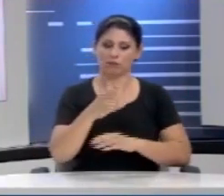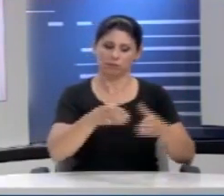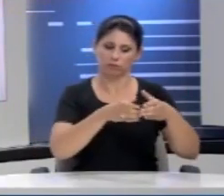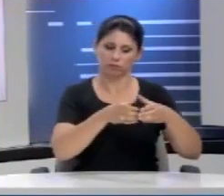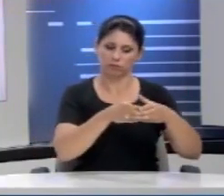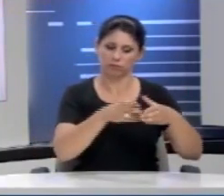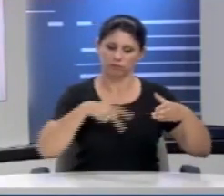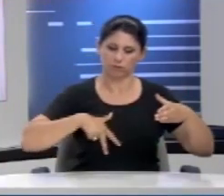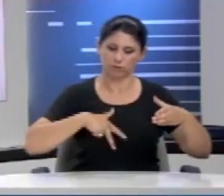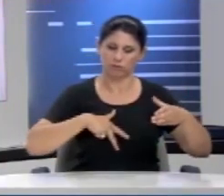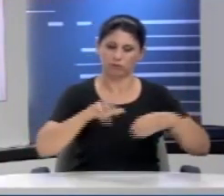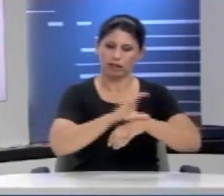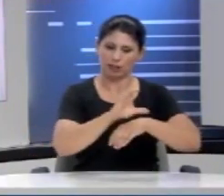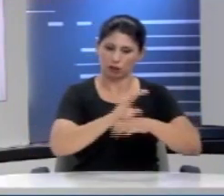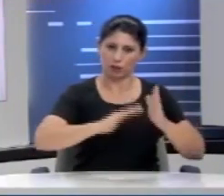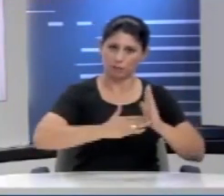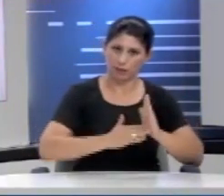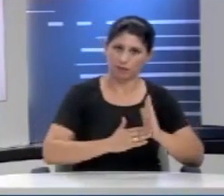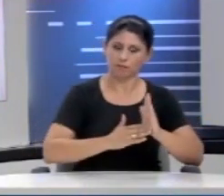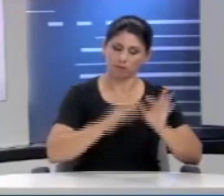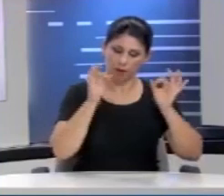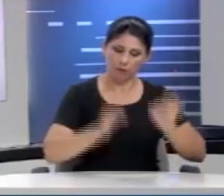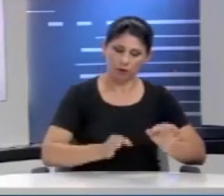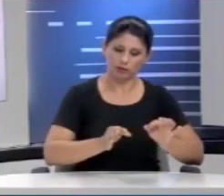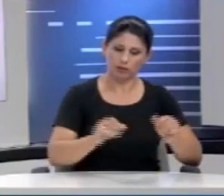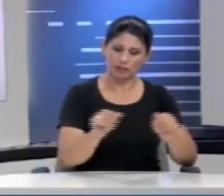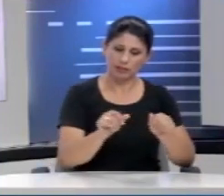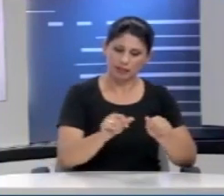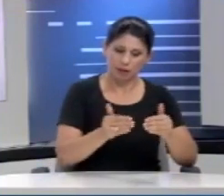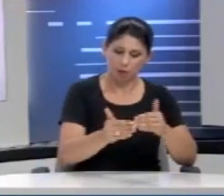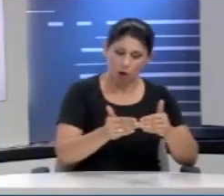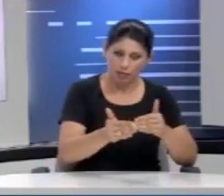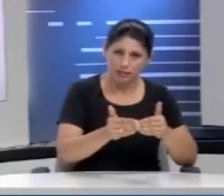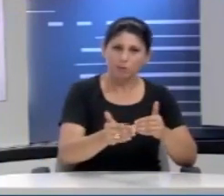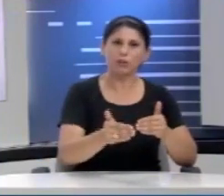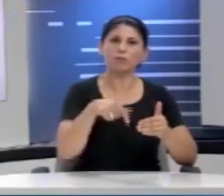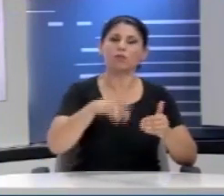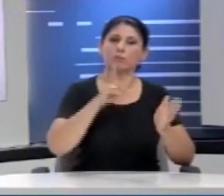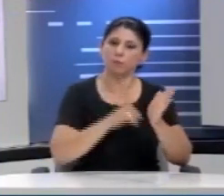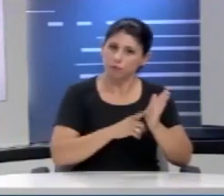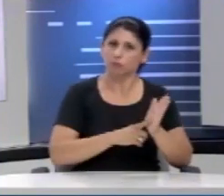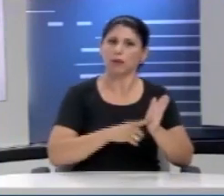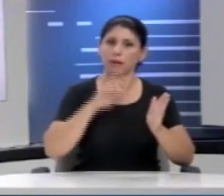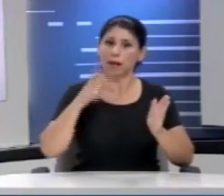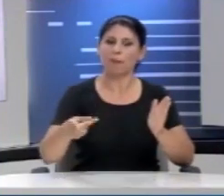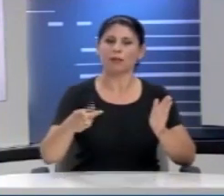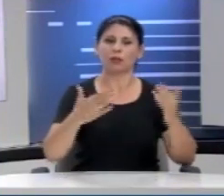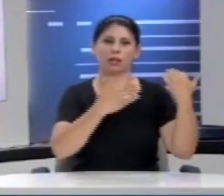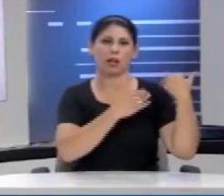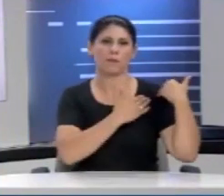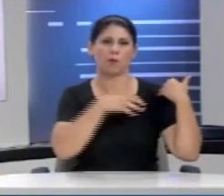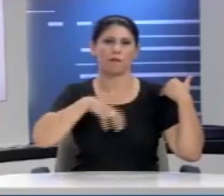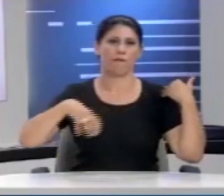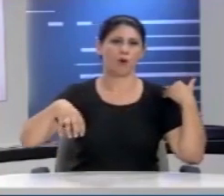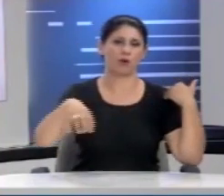κράτος με ηλεκτρονικές υπηρεσίες, με αποκλειστικές και στενές προθεσμίες, στις οποίες πρέπει να απαντούν οι